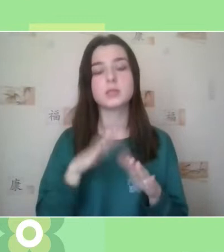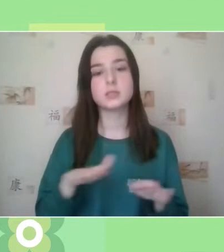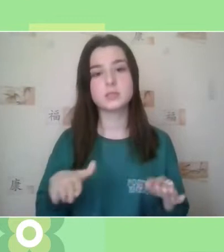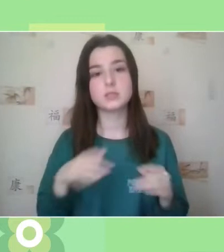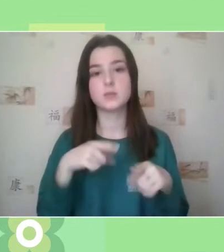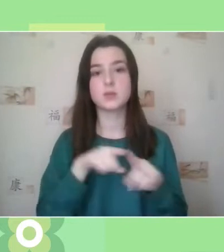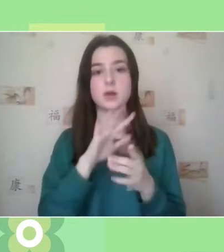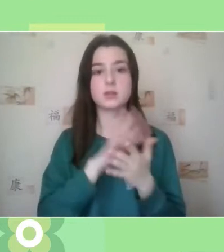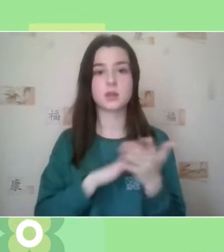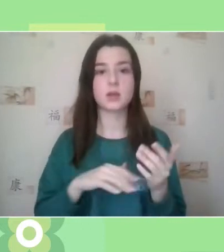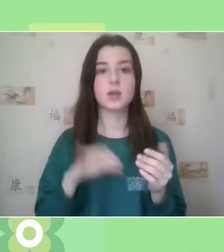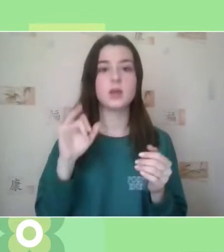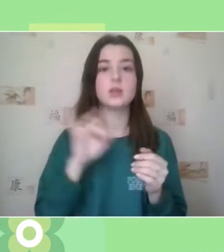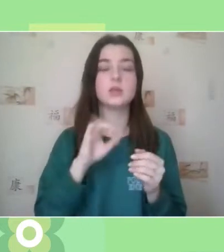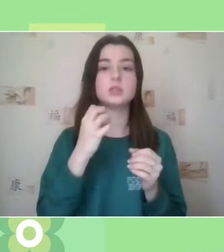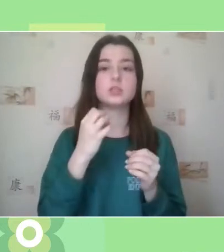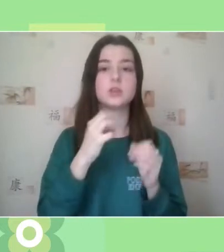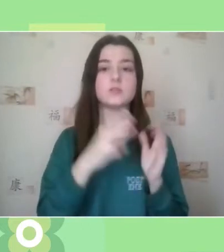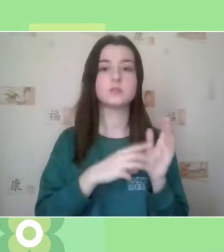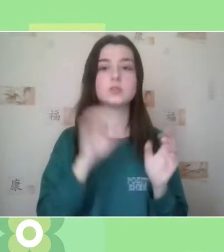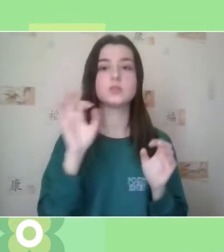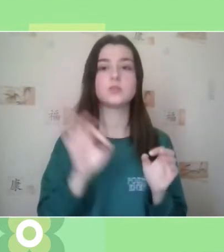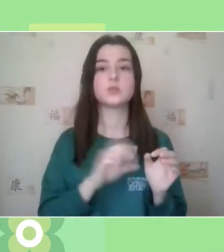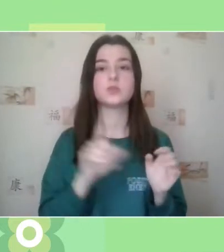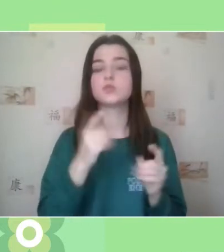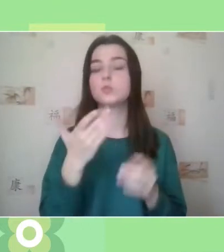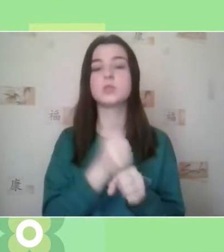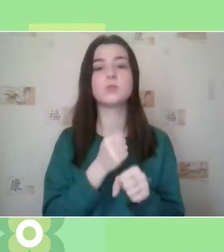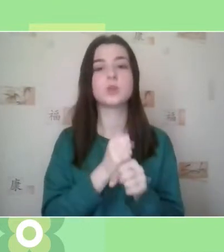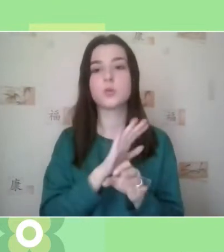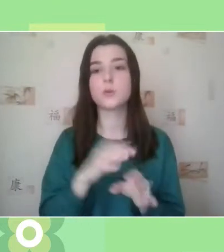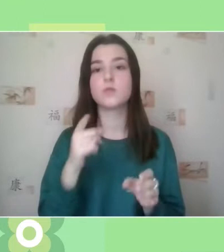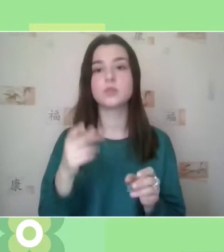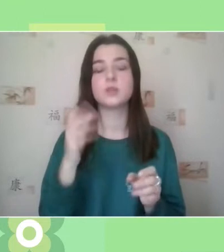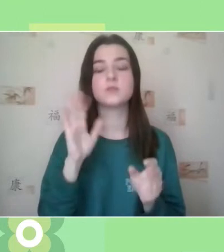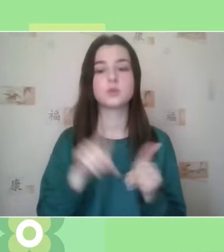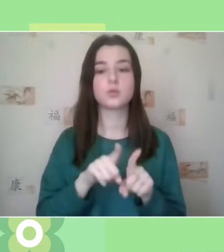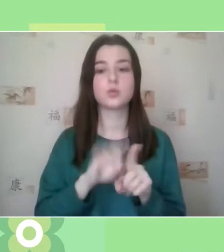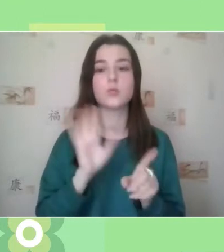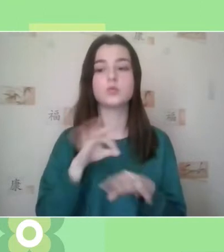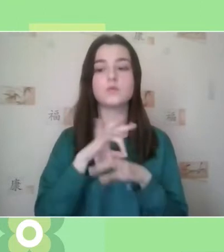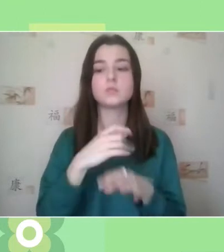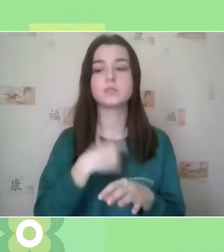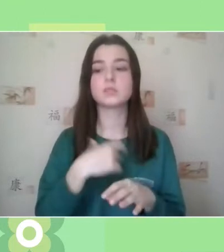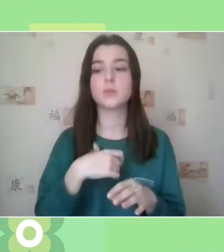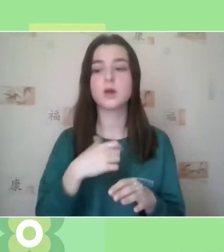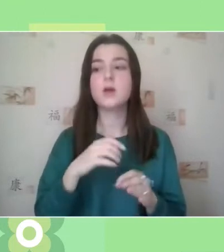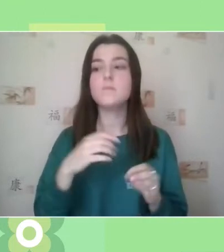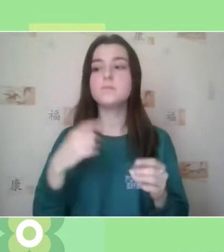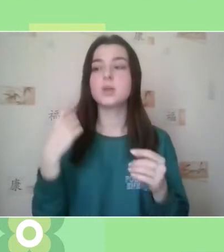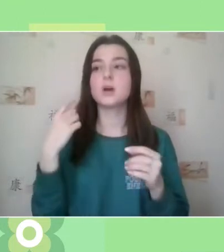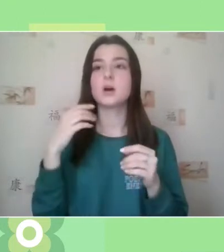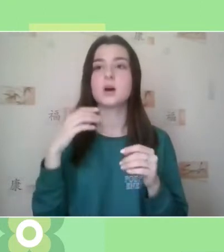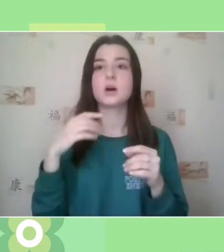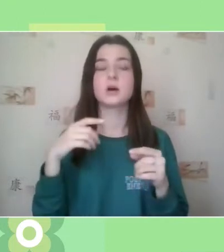далі. Ще 18%, що би ти їм не робив, вони все рівно будуть себе вести неадекватно до тих установлених правил в